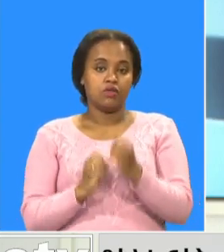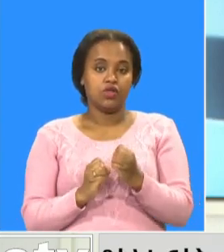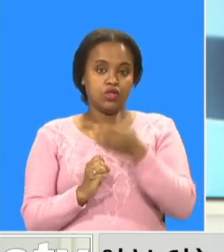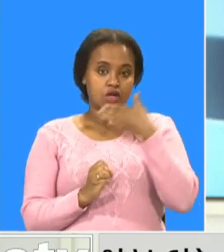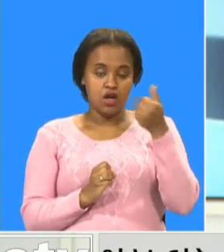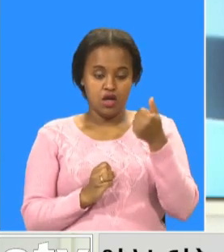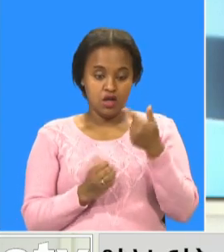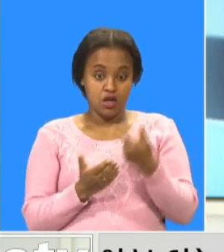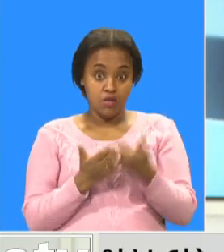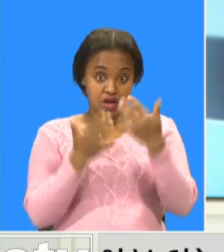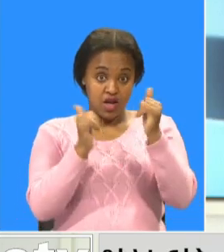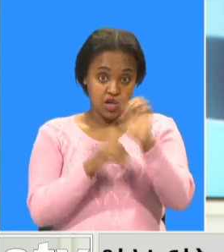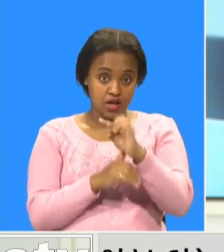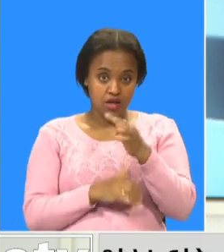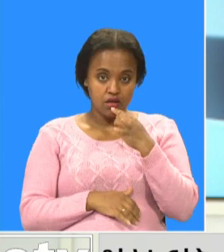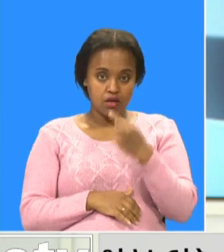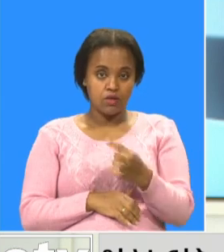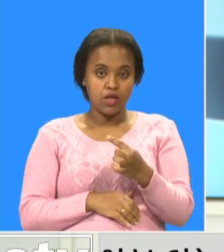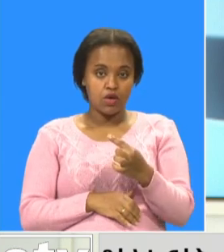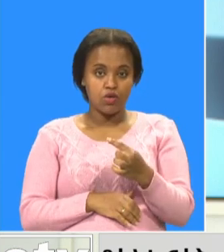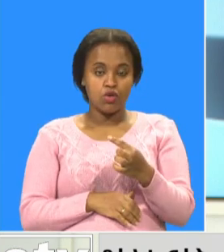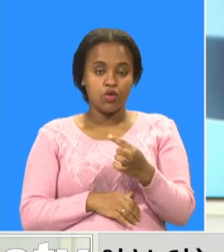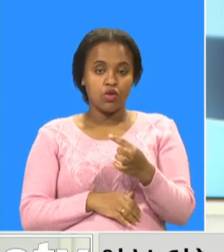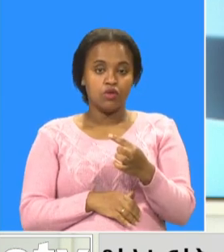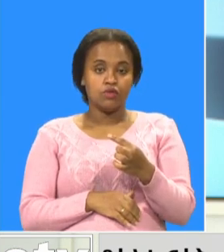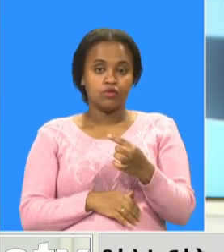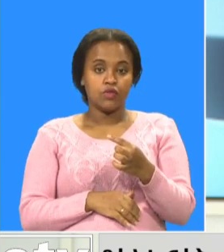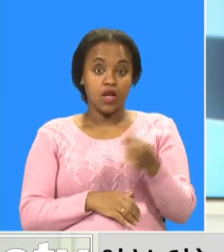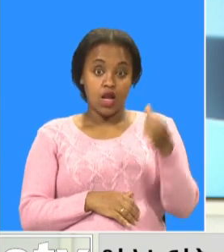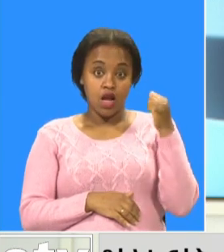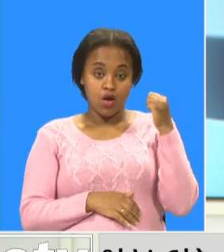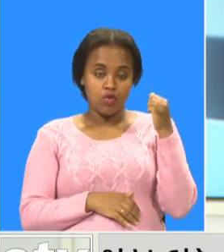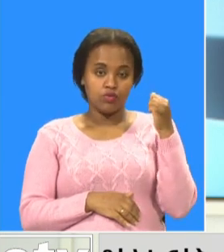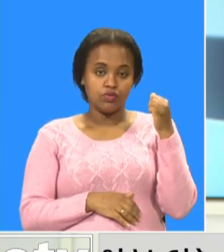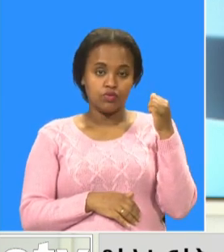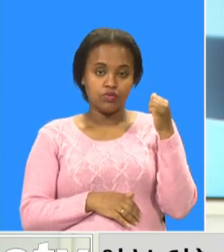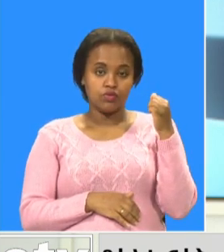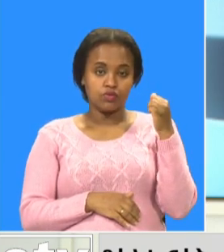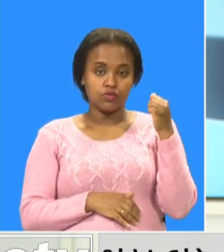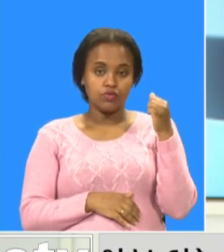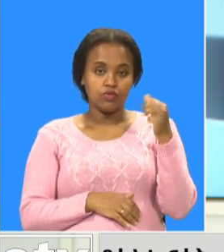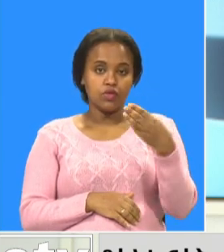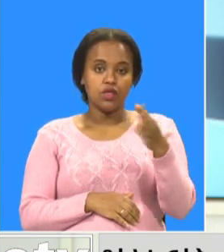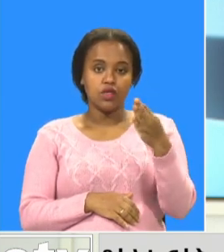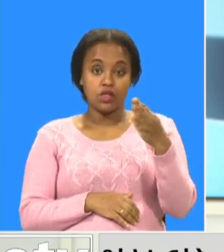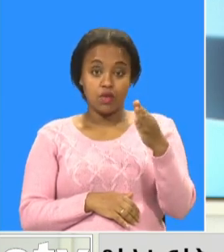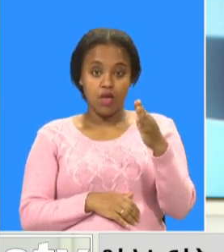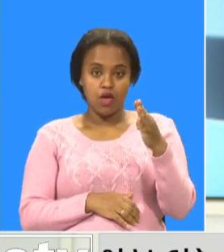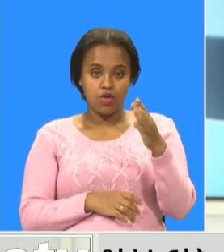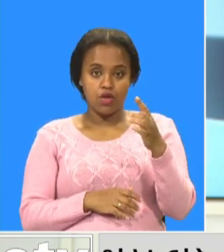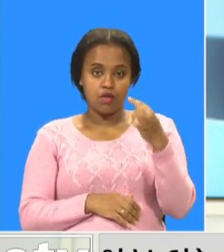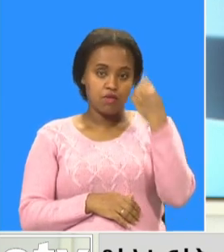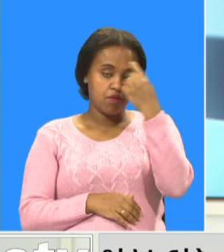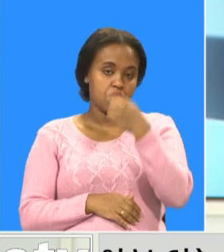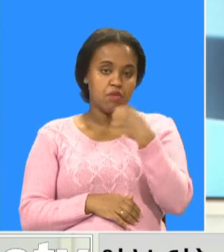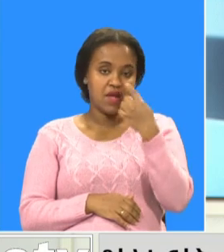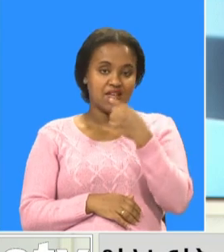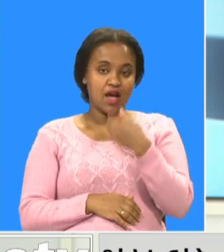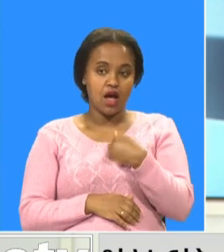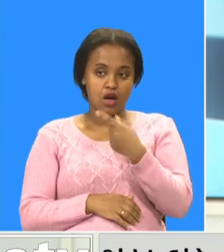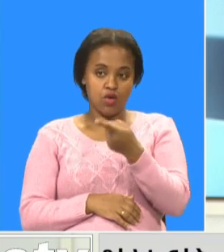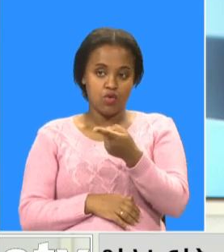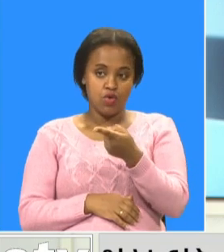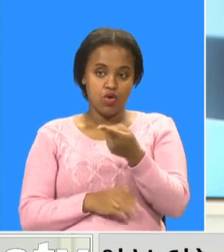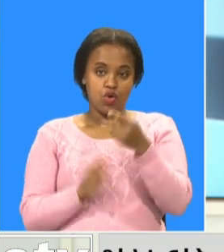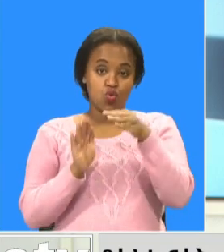ቀን ነው የሚበለው? ይሄ ዩዝ ኤንድ ስሮ ነው በመሰረቱ። ሌላው ይሄ ያው ሰማያዊ መልክ ወይም